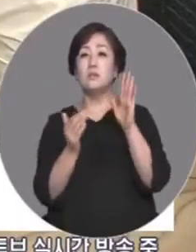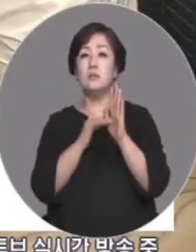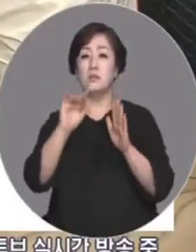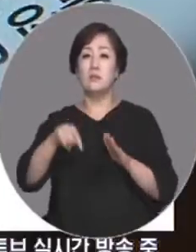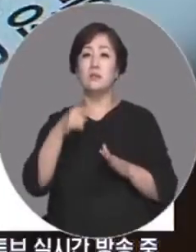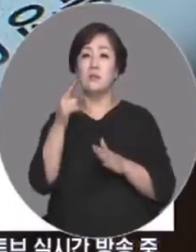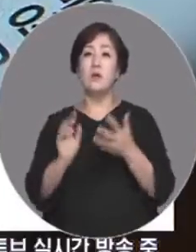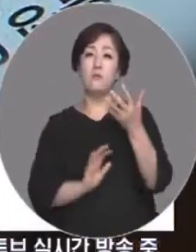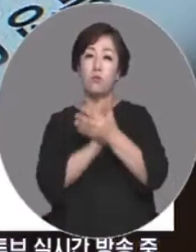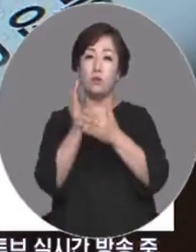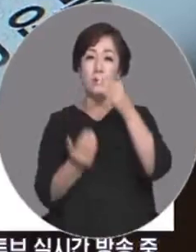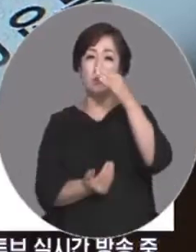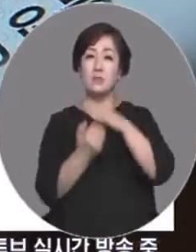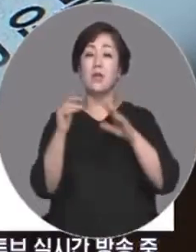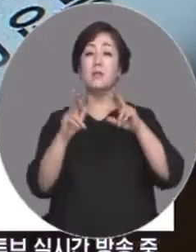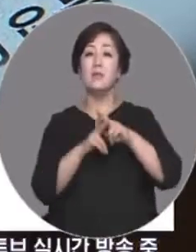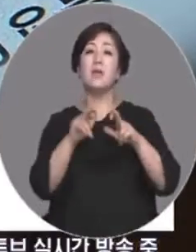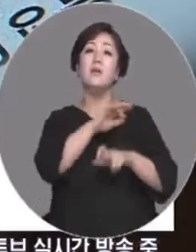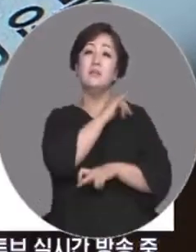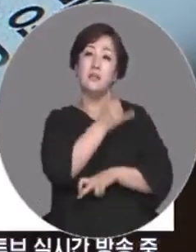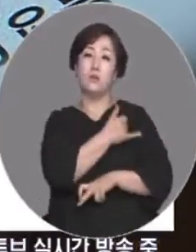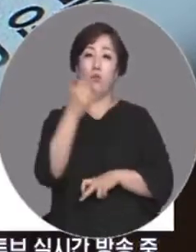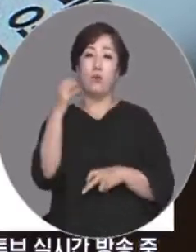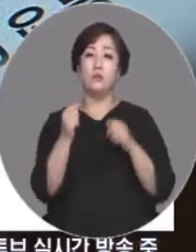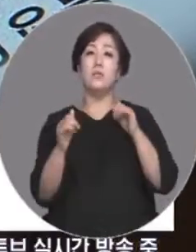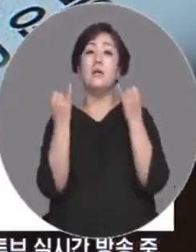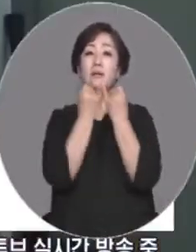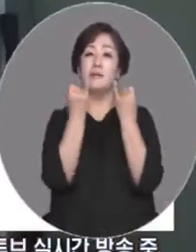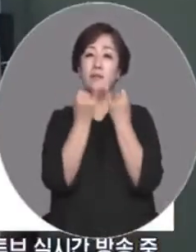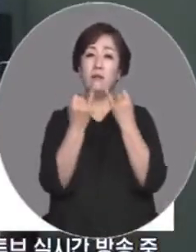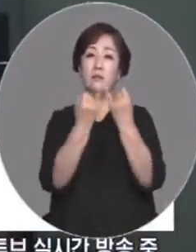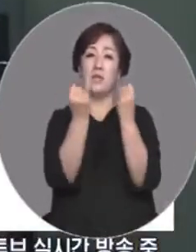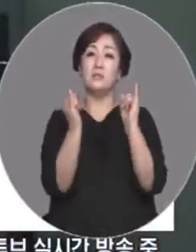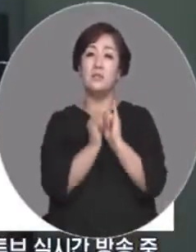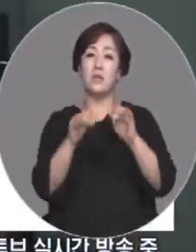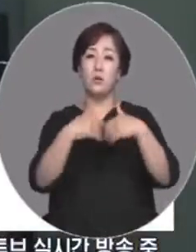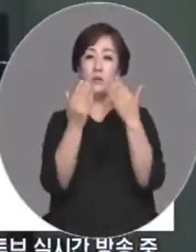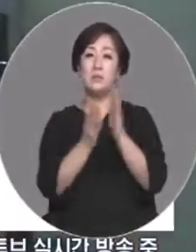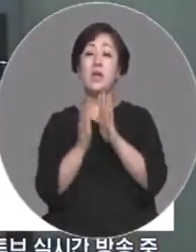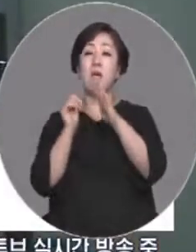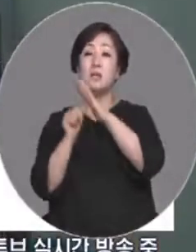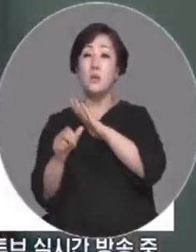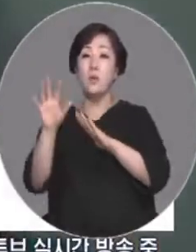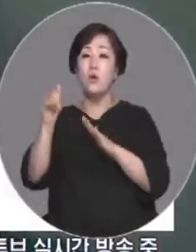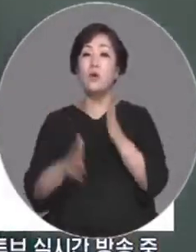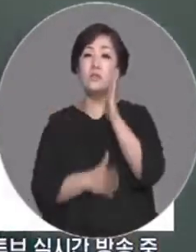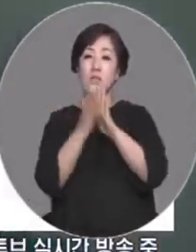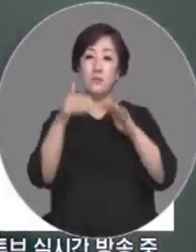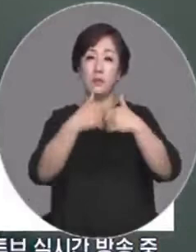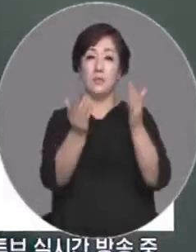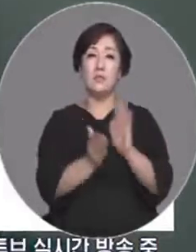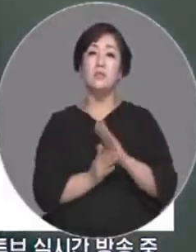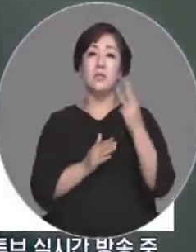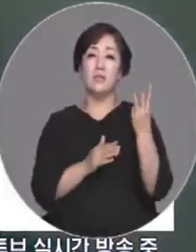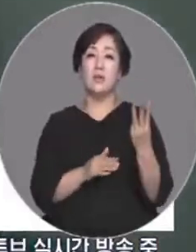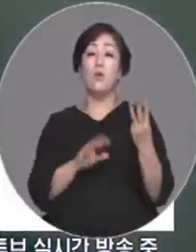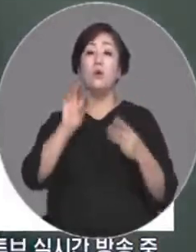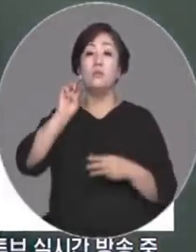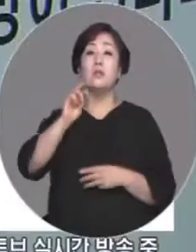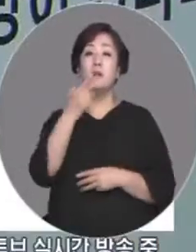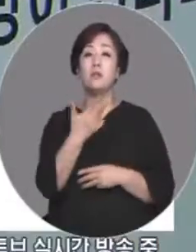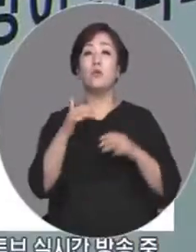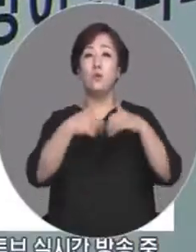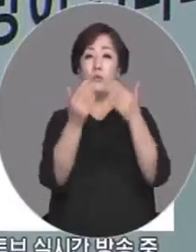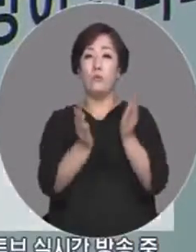위로 떠오르자 장애인 인권단체와 여성단체, 숨진 시설장이 대표로 있던 시민단체 3곳 등 37개